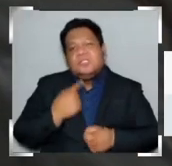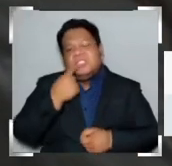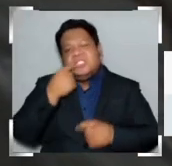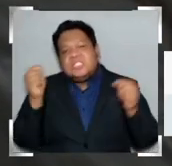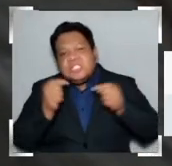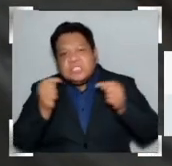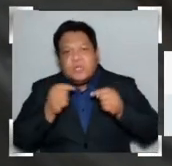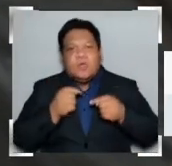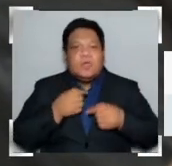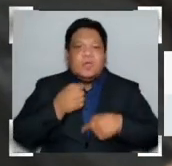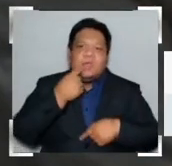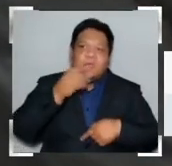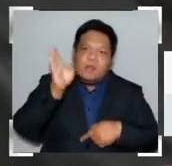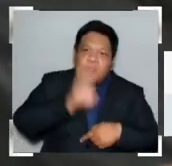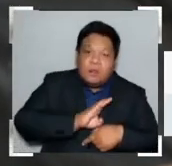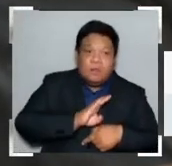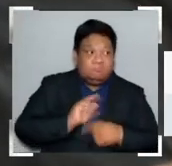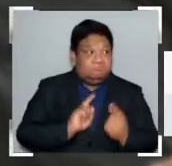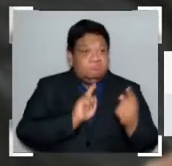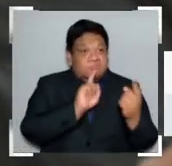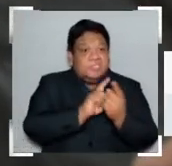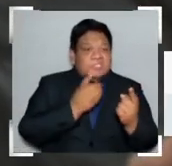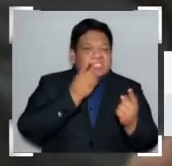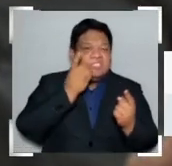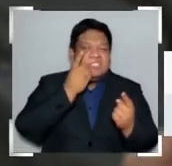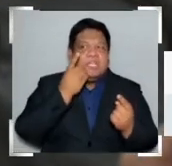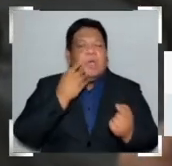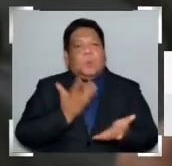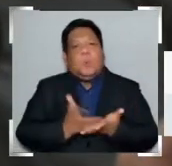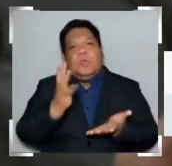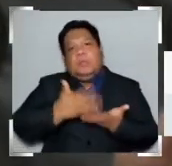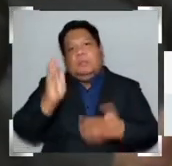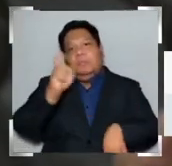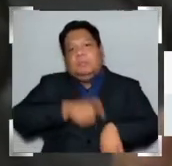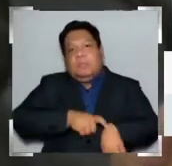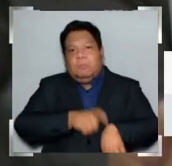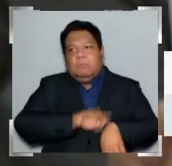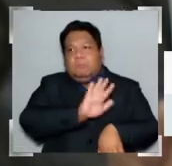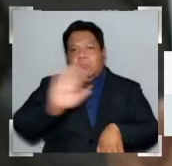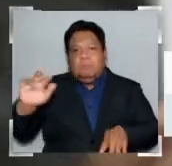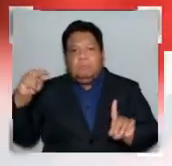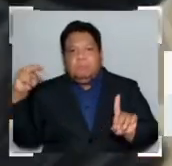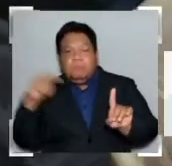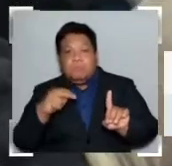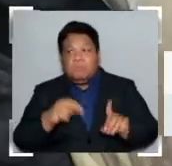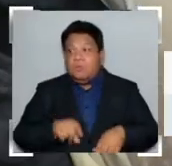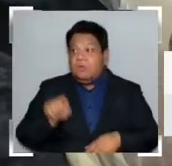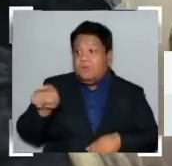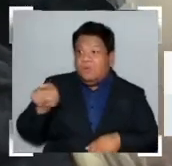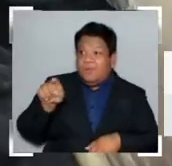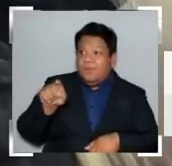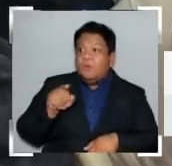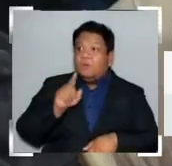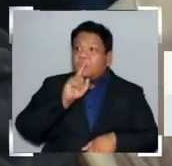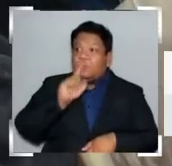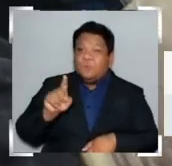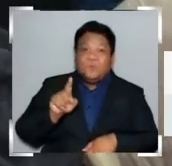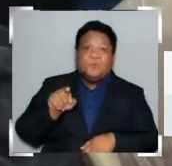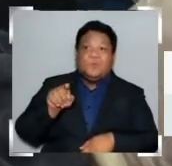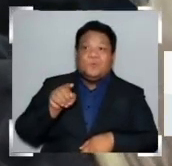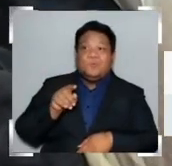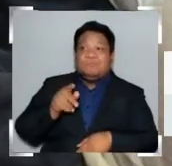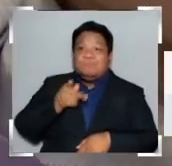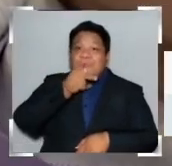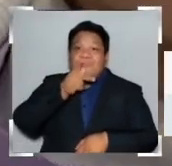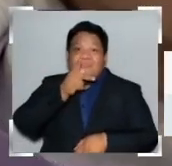dentist could be a waste of so much time while a private dental practitioner is costly. Kabilang sa mga nakikitang dahilan